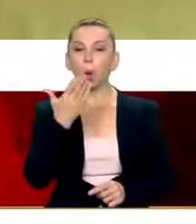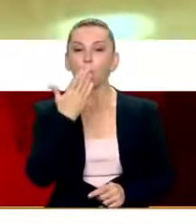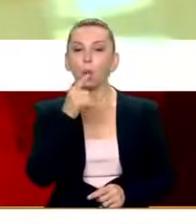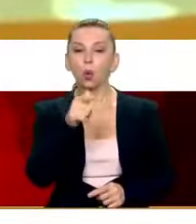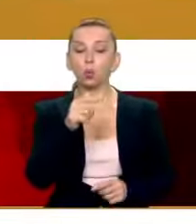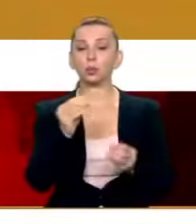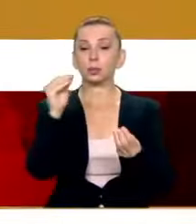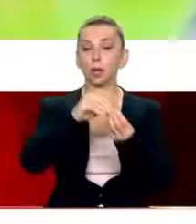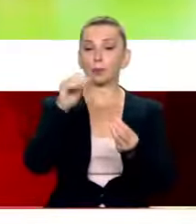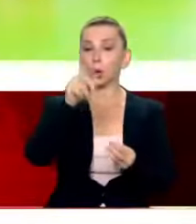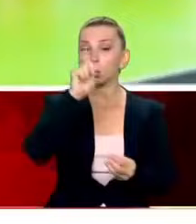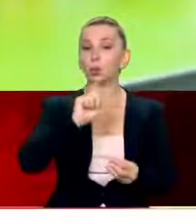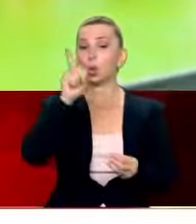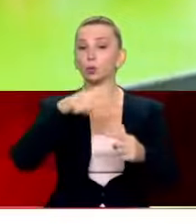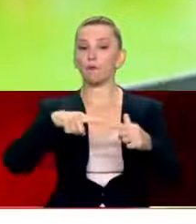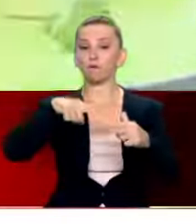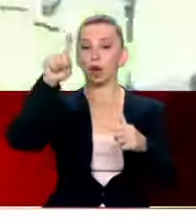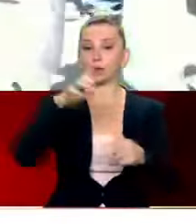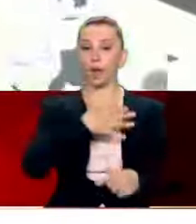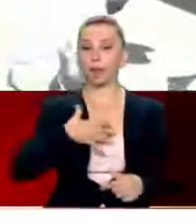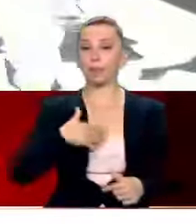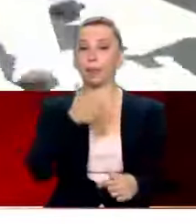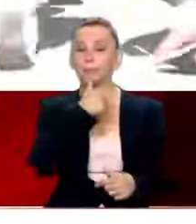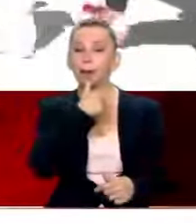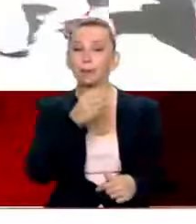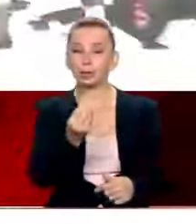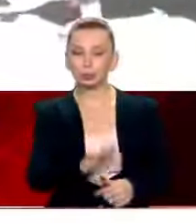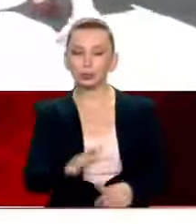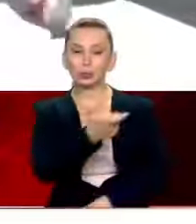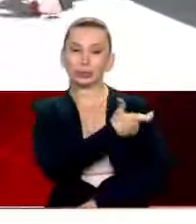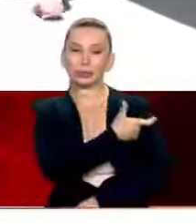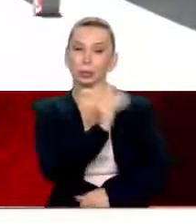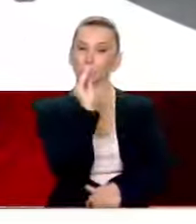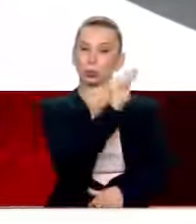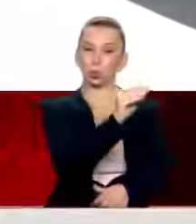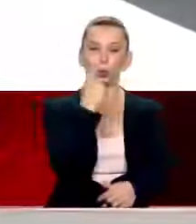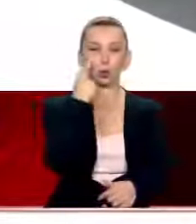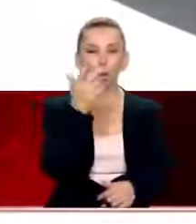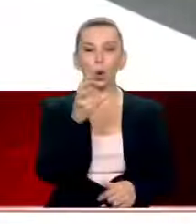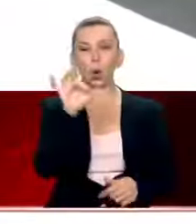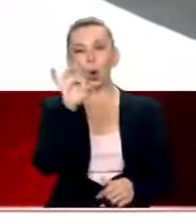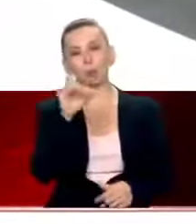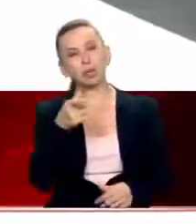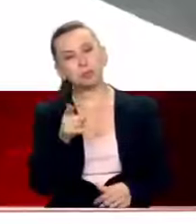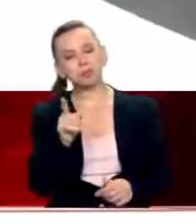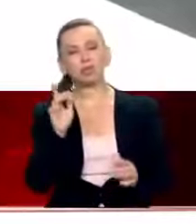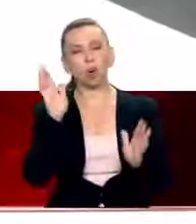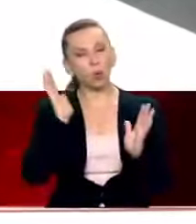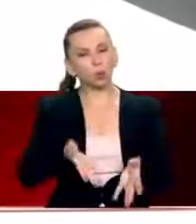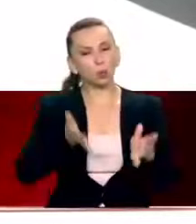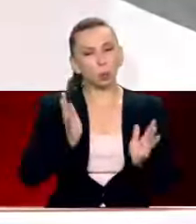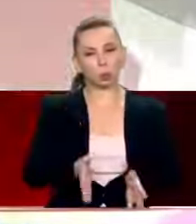fiyatlarındaki artış %100'ü aştı. Anne ve babaların çocuklarını kreşe gönderebilmeleri için minimum 15 bin lirayı gözden